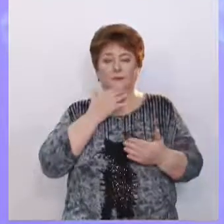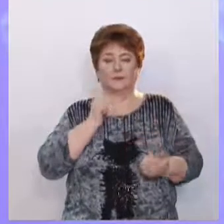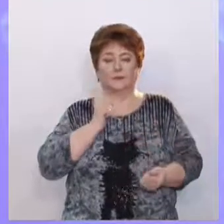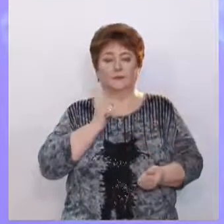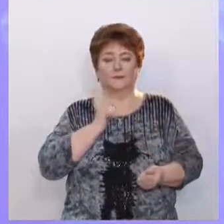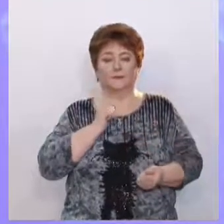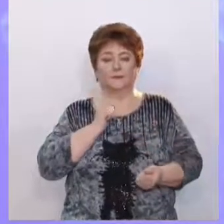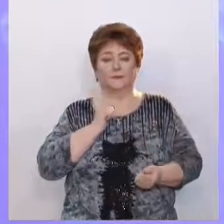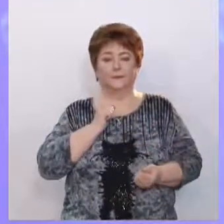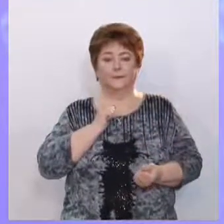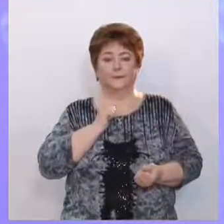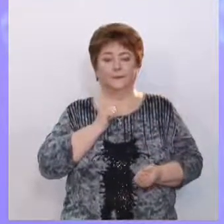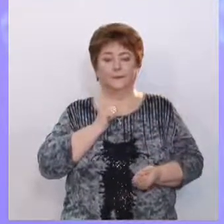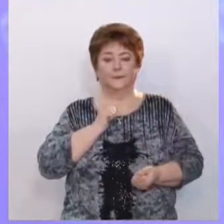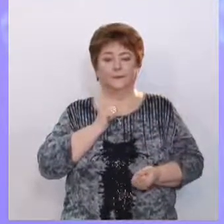языка.